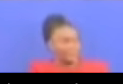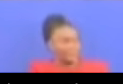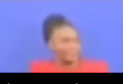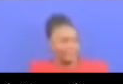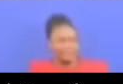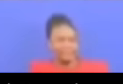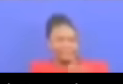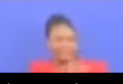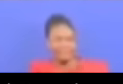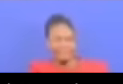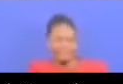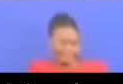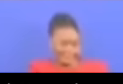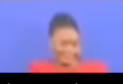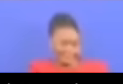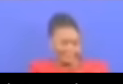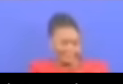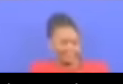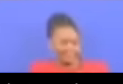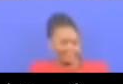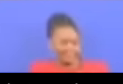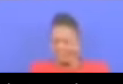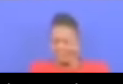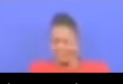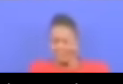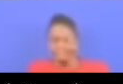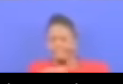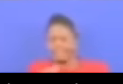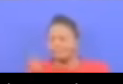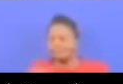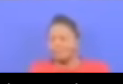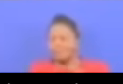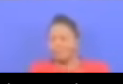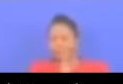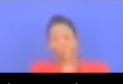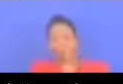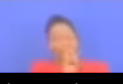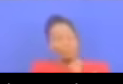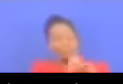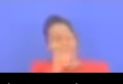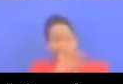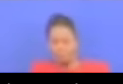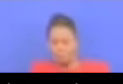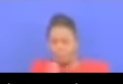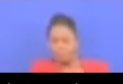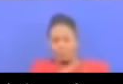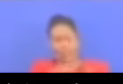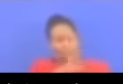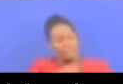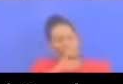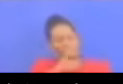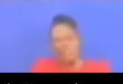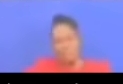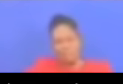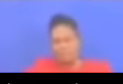kwa kuiongoza kamati ambayo kwa kweli kwa wale tuliokwemo toka 2015 hili swala la malonje sio geni.